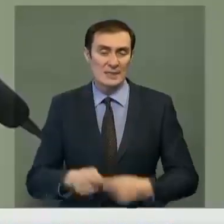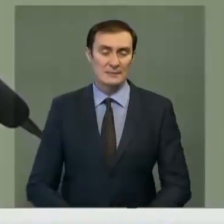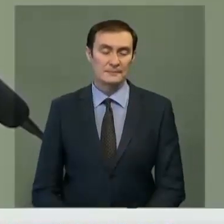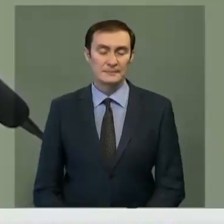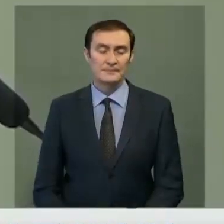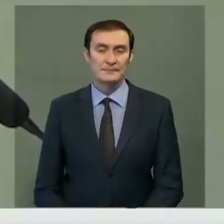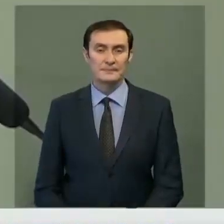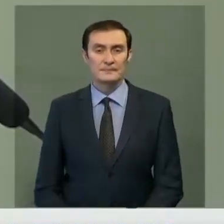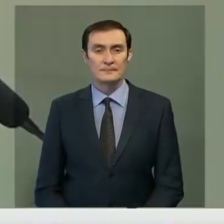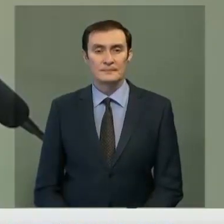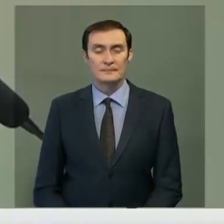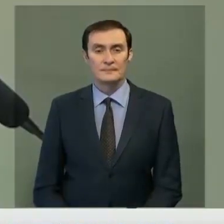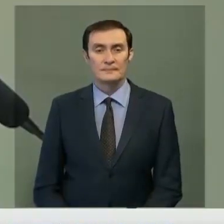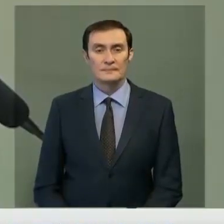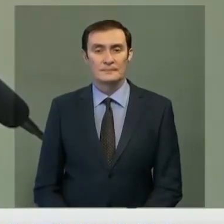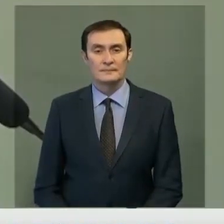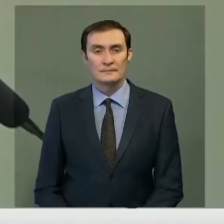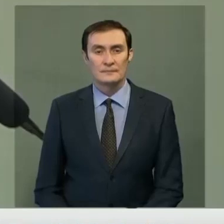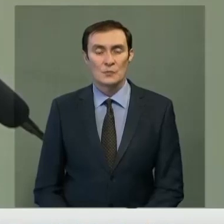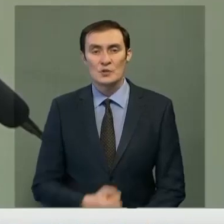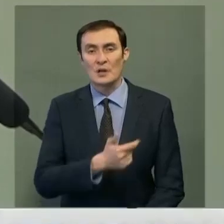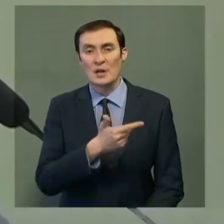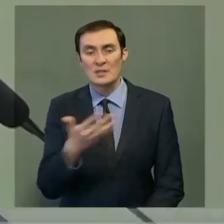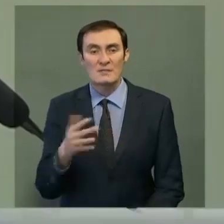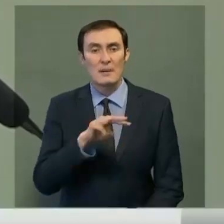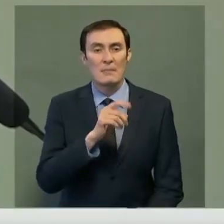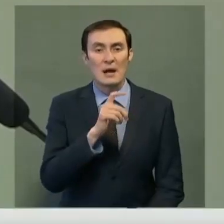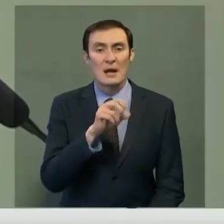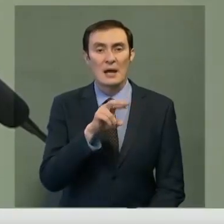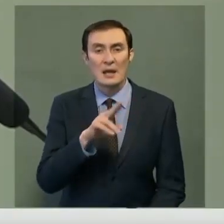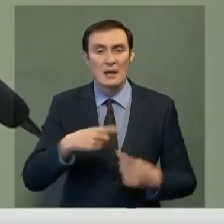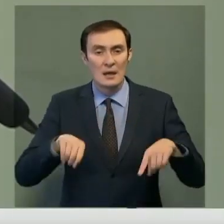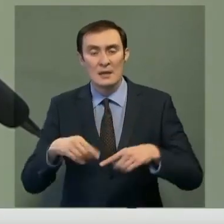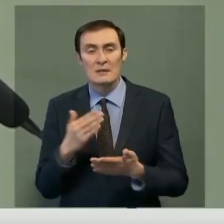в Ташкенте количество махалли составляет